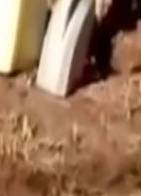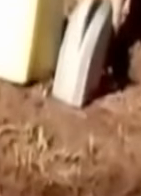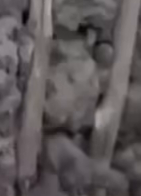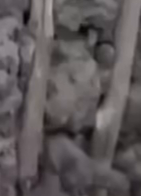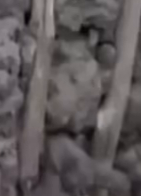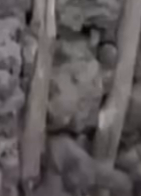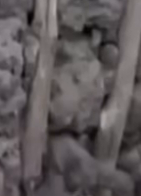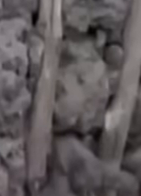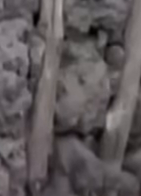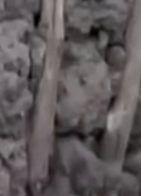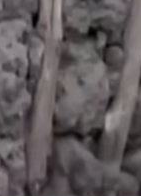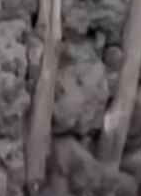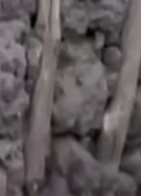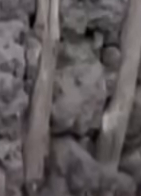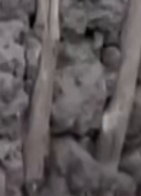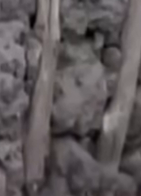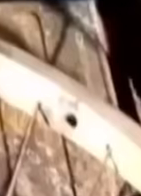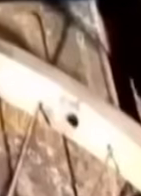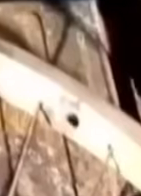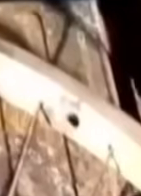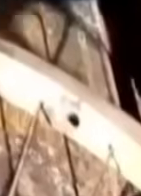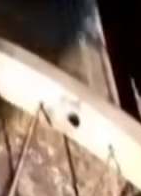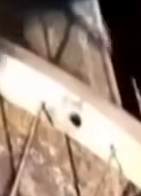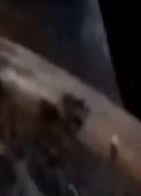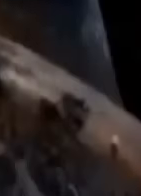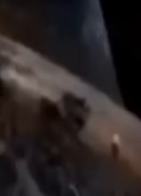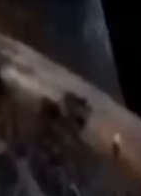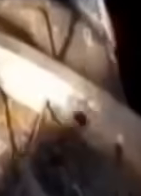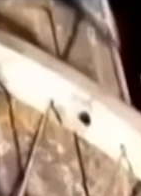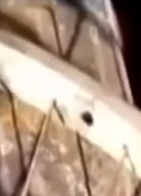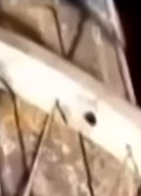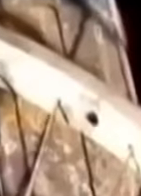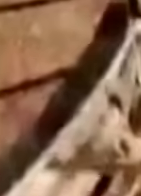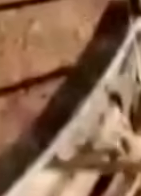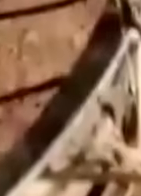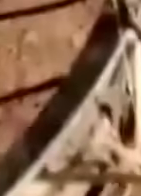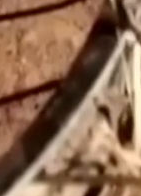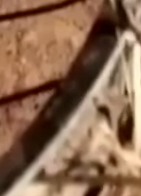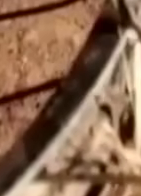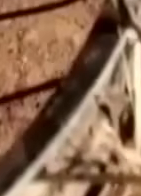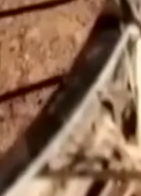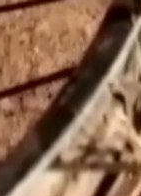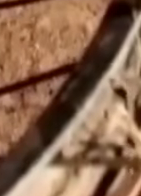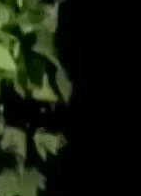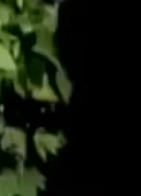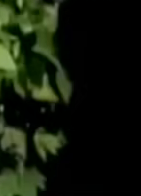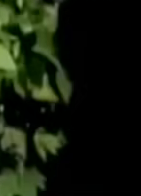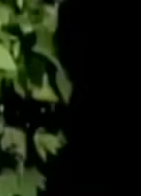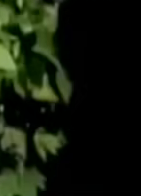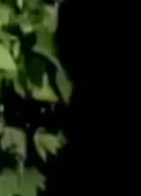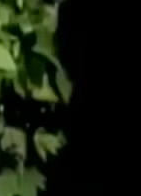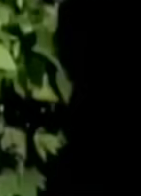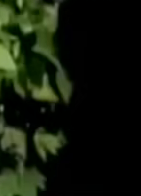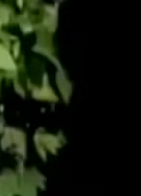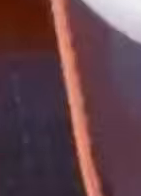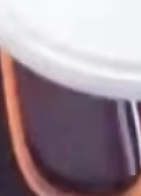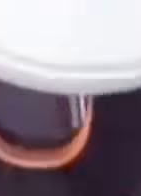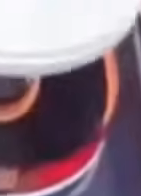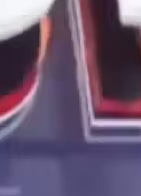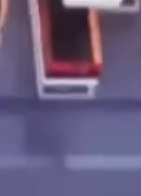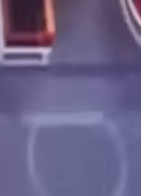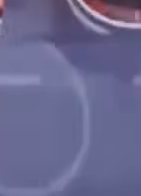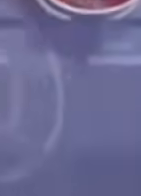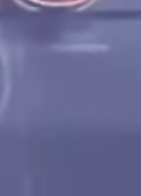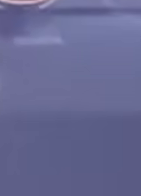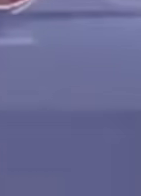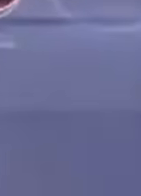Omukaalumbye Nazala we n'abomola ekituli mu nnyumba. Ajiye ebintu bya mukazi we yano banaabikumako omuliro. Bugaali baabwokezza.